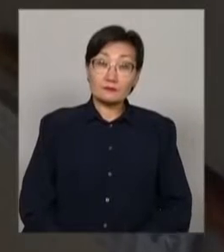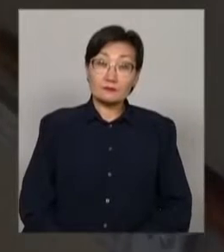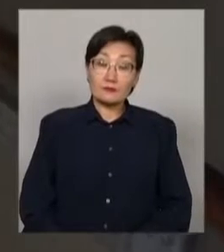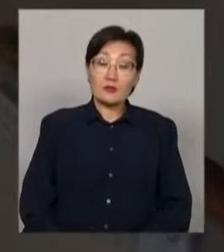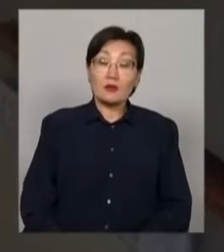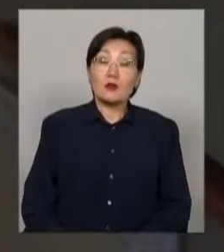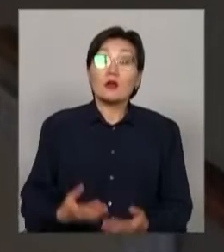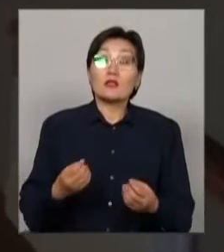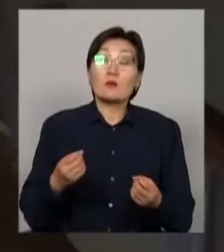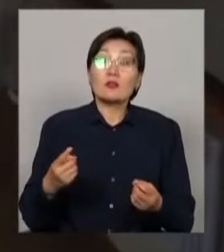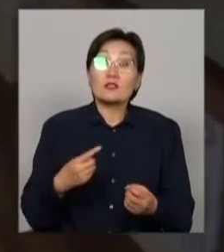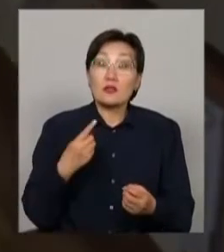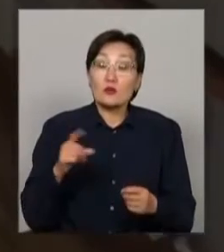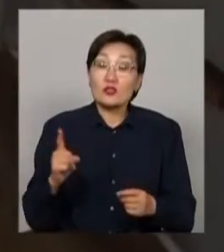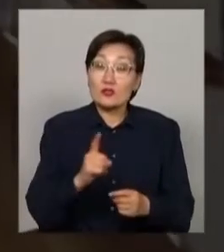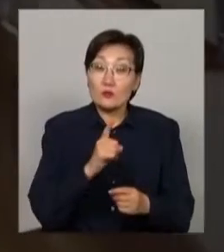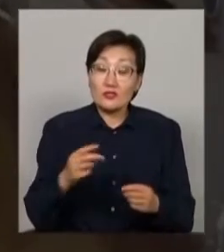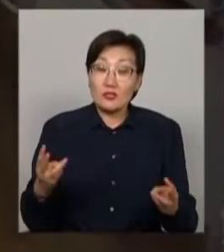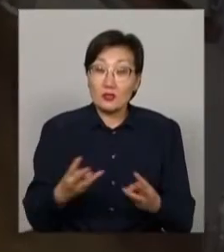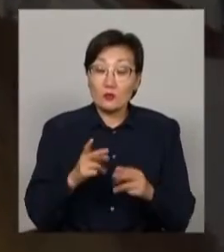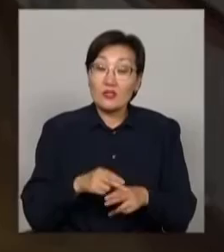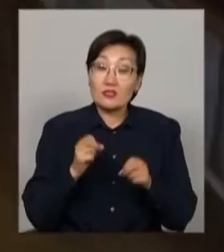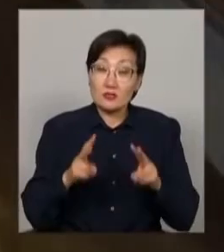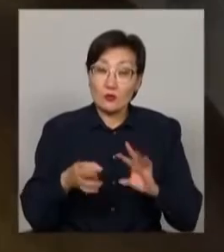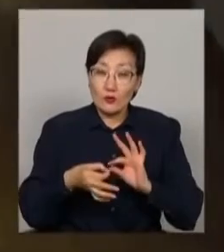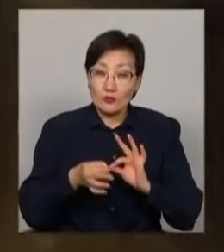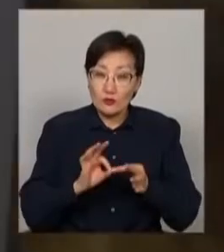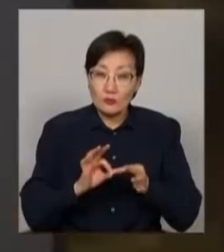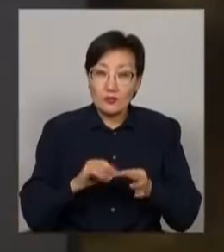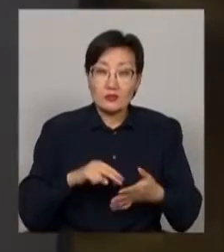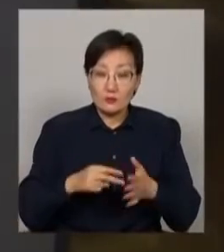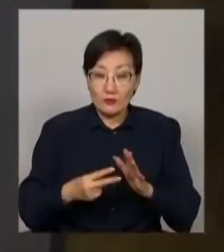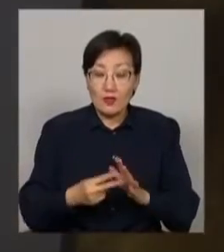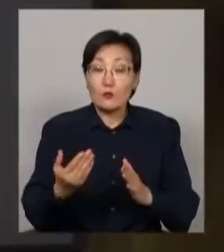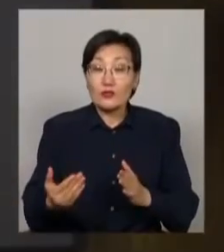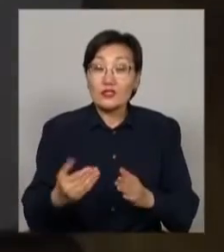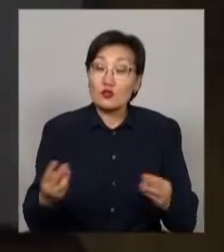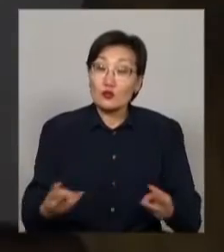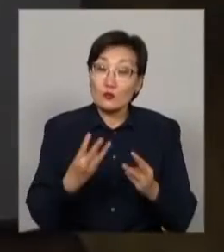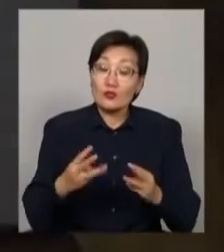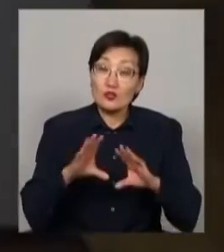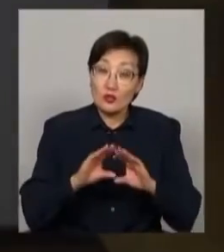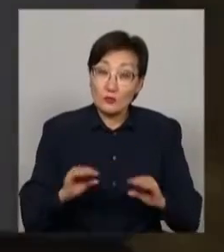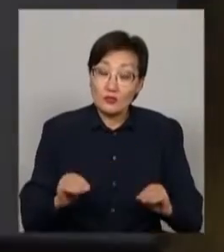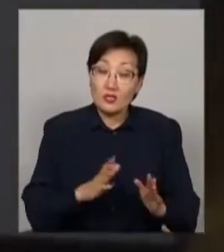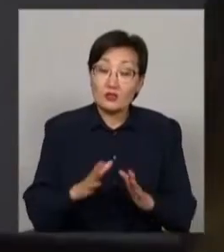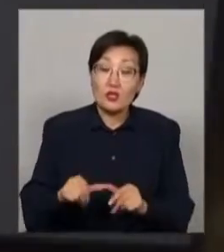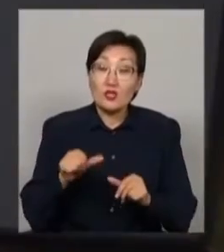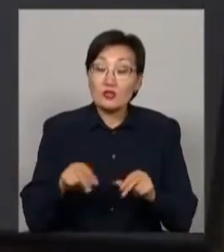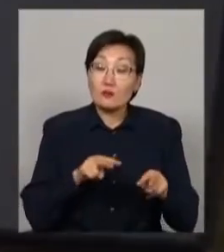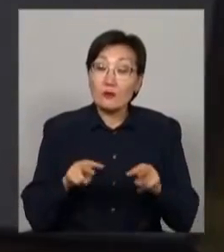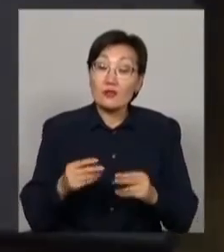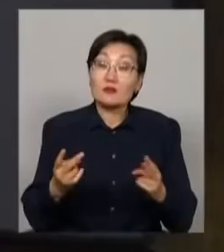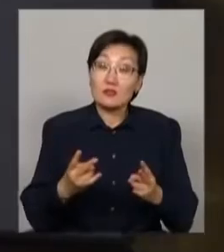Тағы бір айта кетерлігі, мұражайда өрт қауіпсіздігі тыңғылықты ойластырылған. Мұндағы өрт сөндіру жүйесіне ерекше мән бергіміз